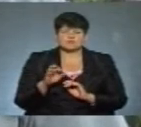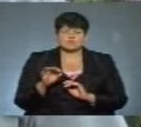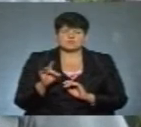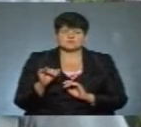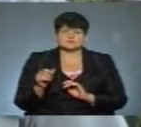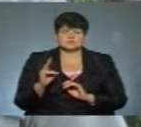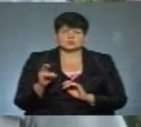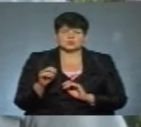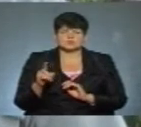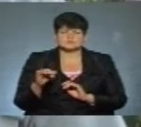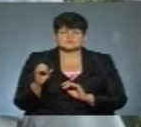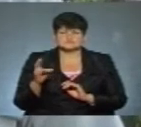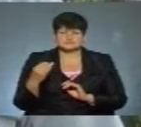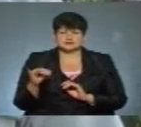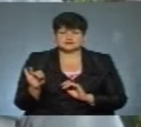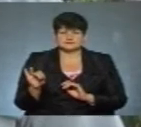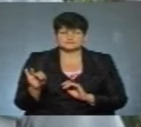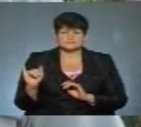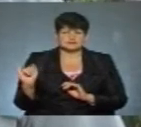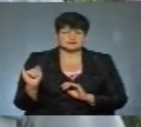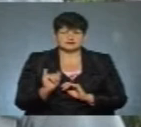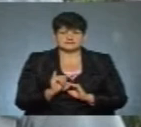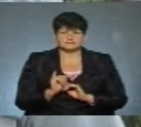Зборівському, Козівському та